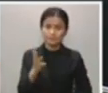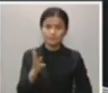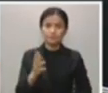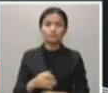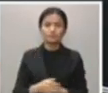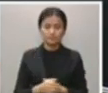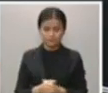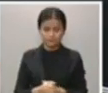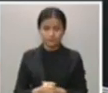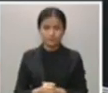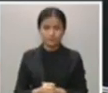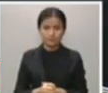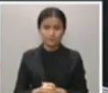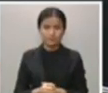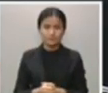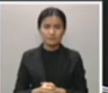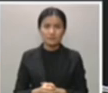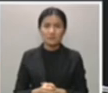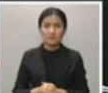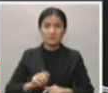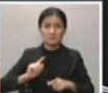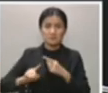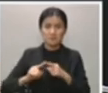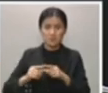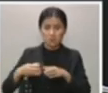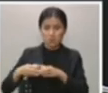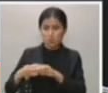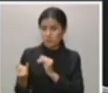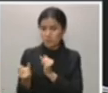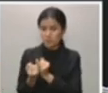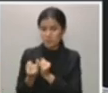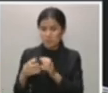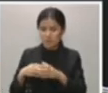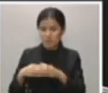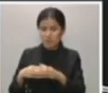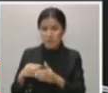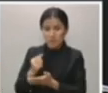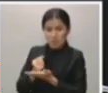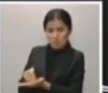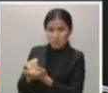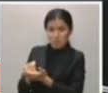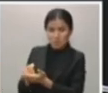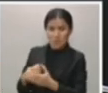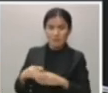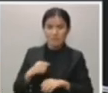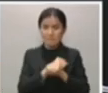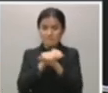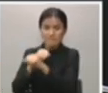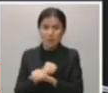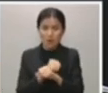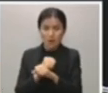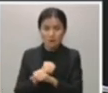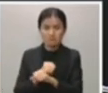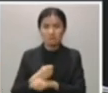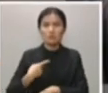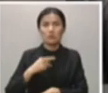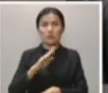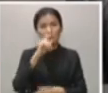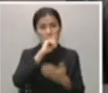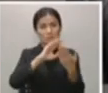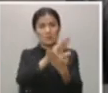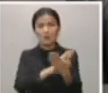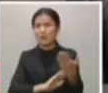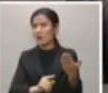เป็นที่ประจักษ์ปกป้องพวกพ้องโดยไม่คำนึงถึงประโยชน์ของประเทศชาติท่านประธานที่เคาร